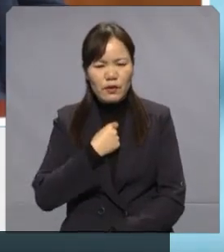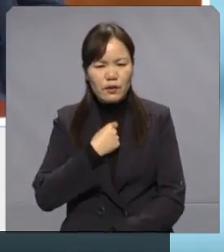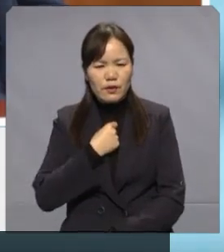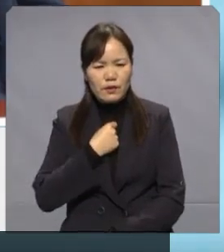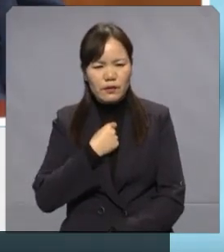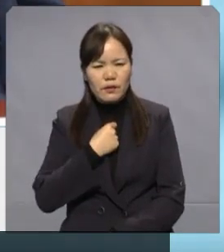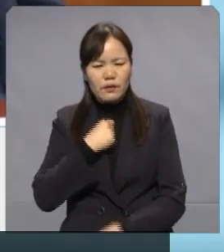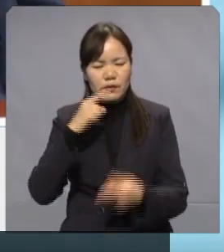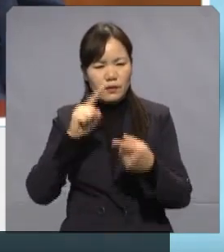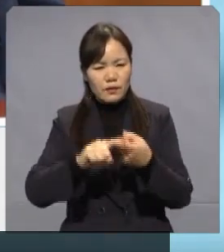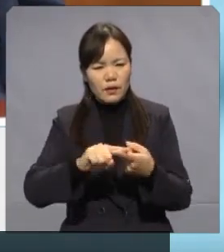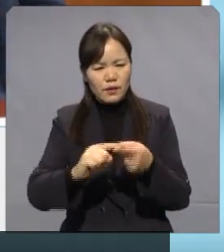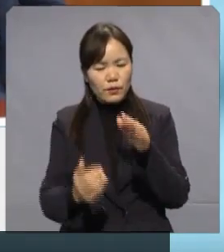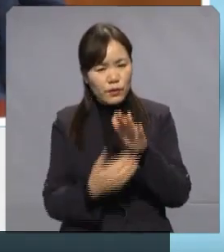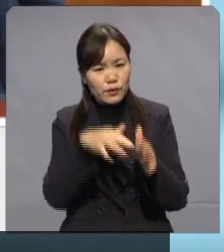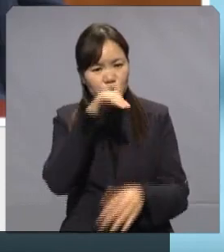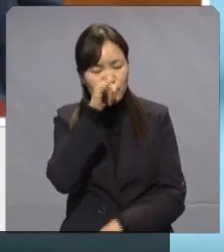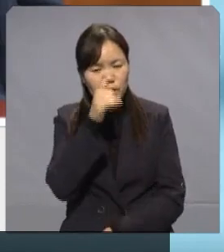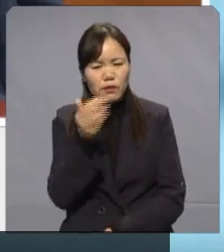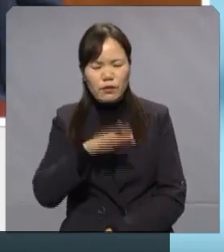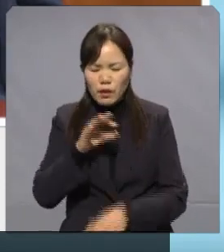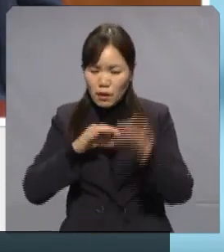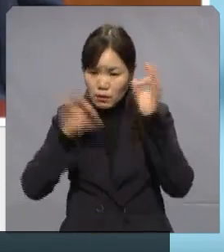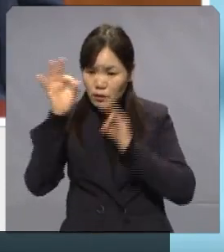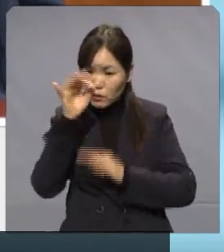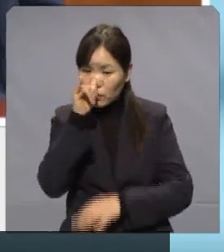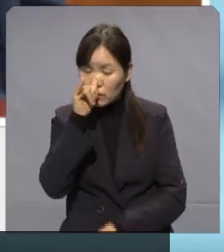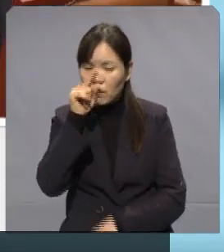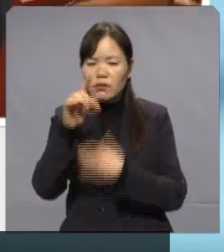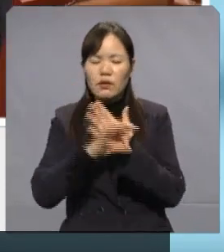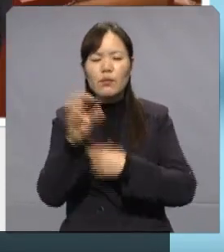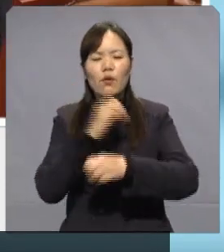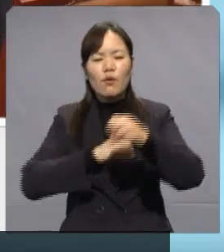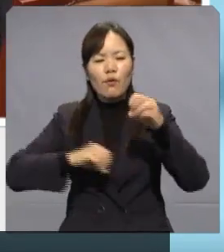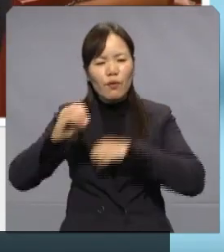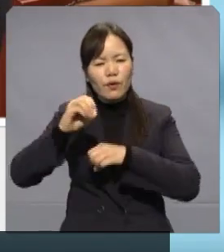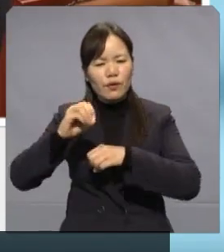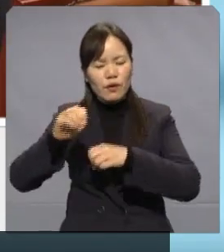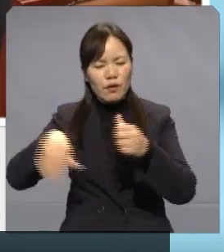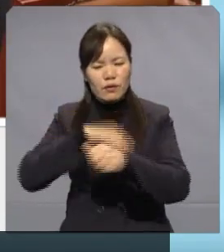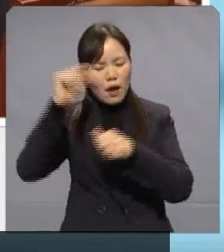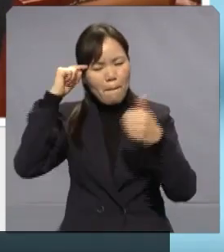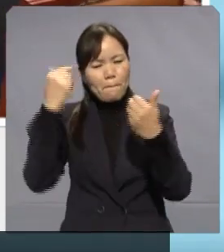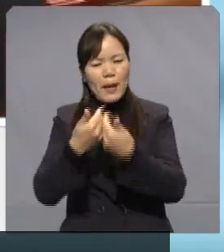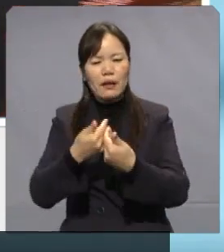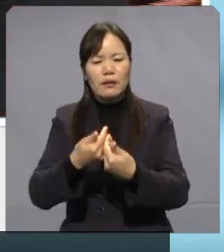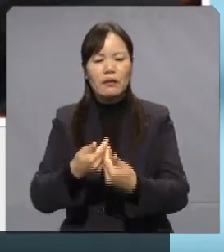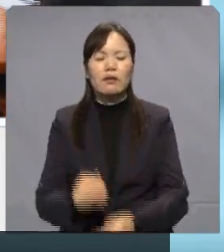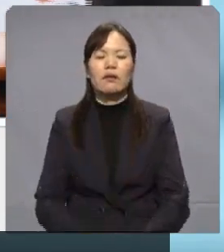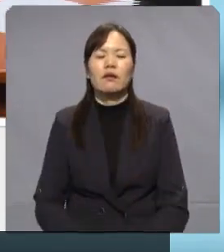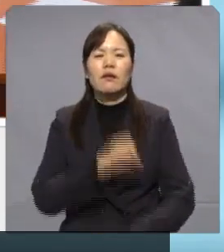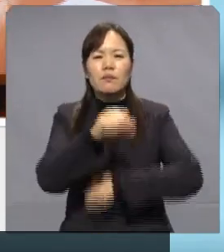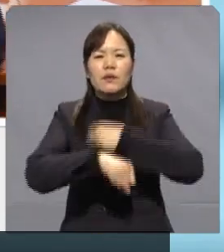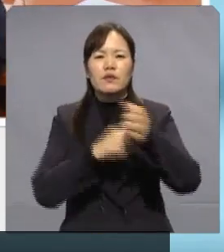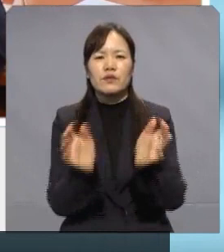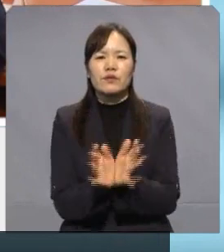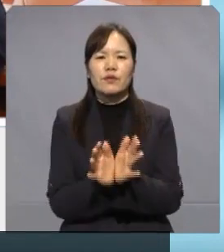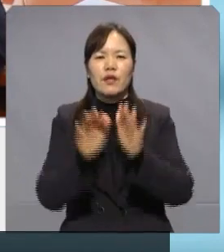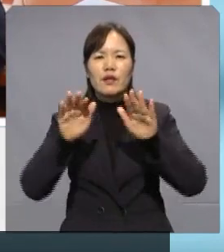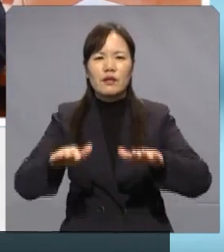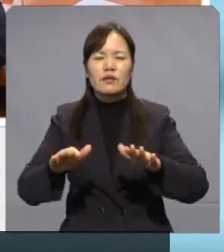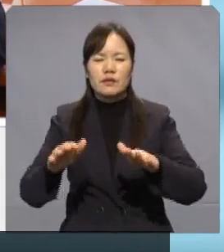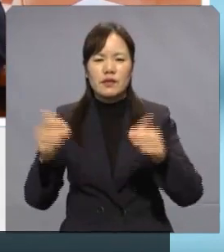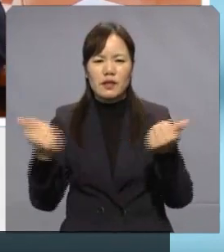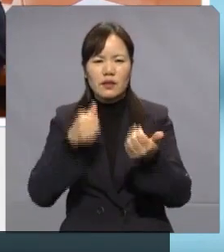있겠지만 또 자칫 여기서 실수가 나오거나 한다 그러면 오히려 또 이게 또 전사가 역전될 수도 있습니다. 그렇기 때문에 민주당의 현재의